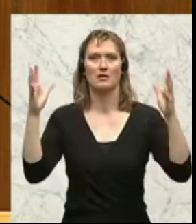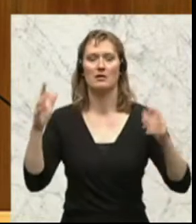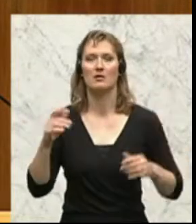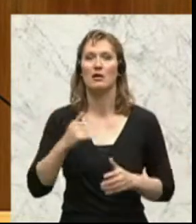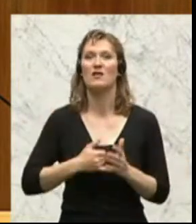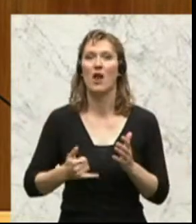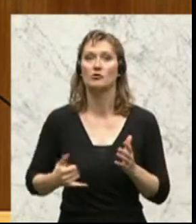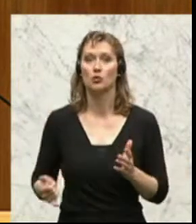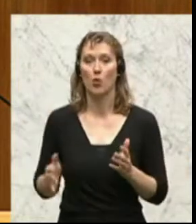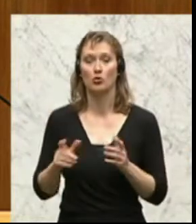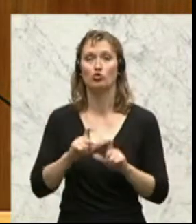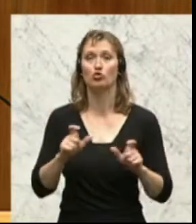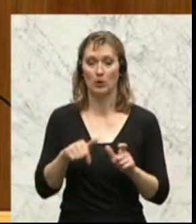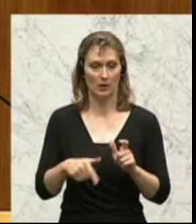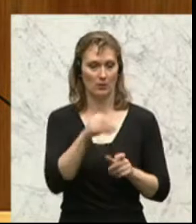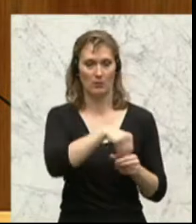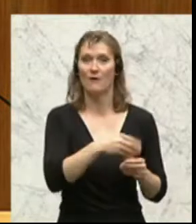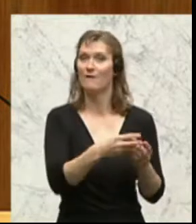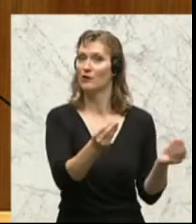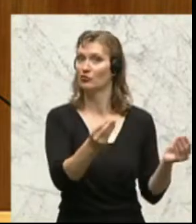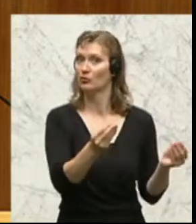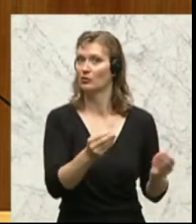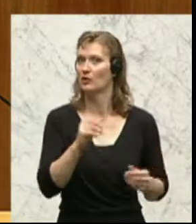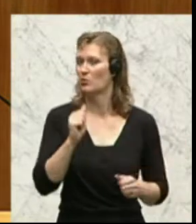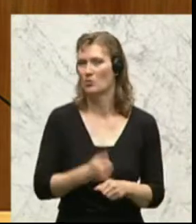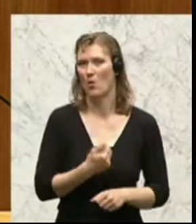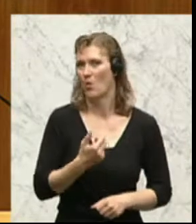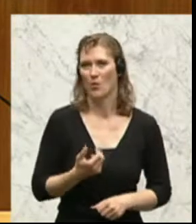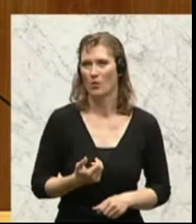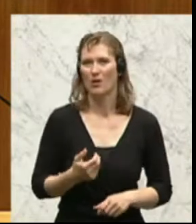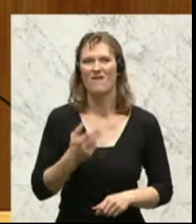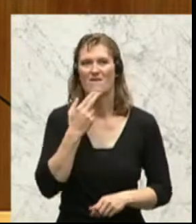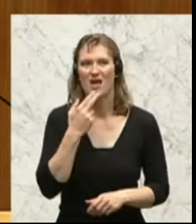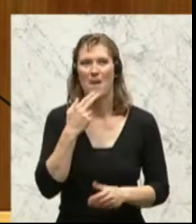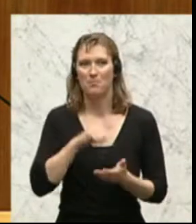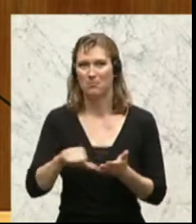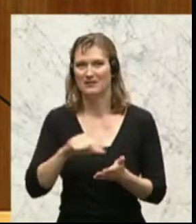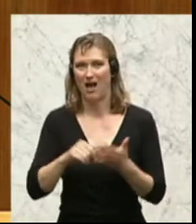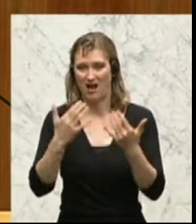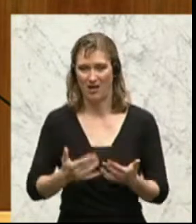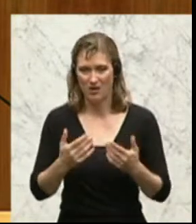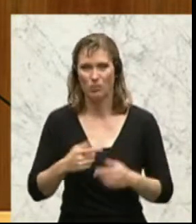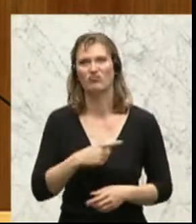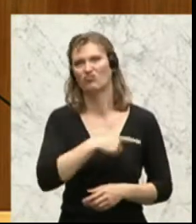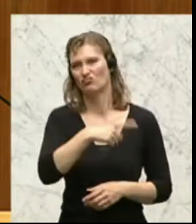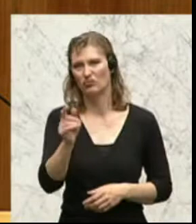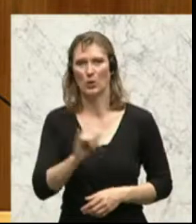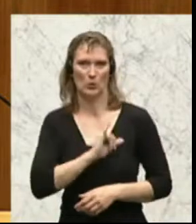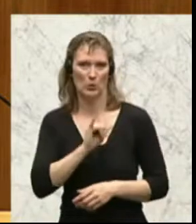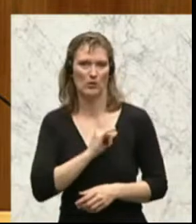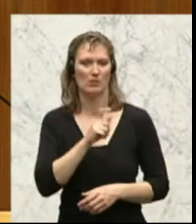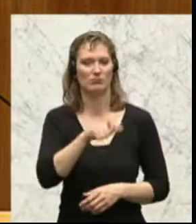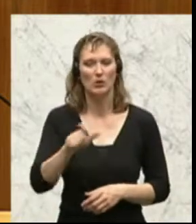und schrumpfen. Aber wie immer muss letztendlich irgendjemand die Rechnung bezahlen und das sind die jungen Leute, das sind die Sparer, das sind